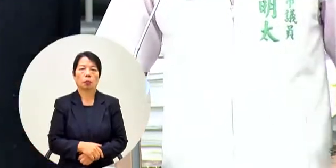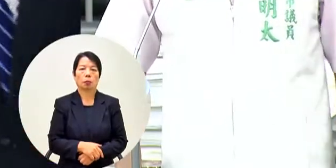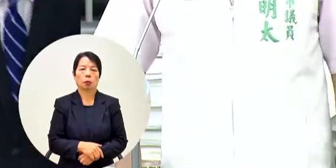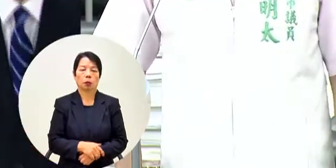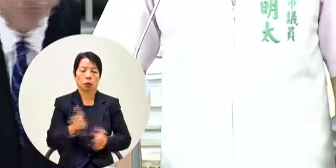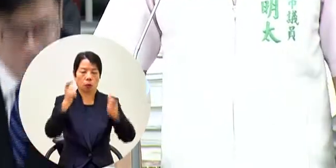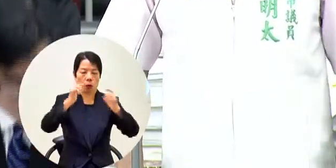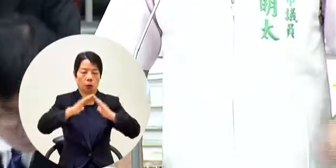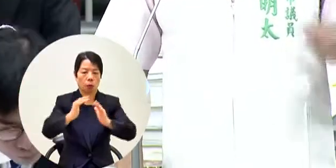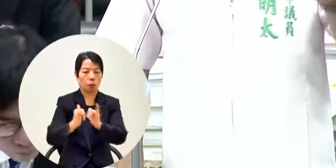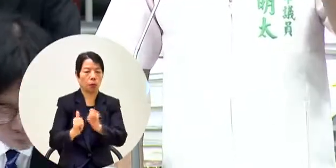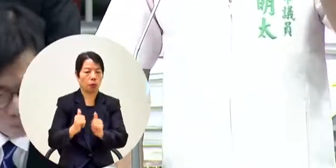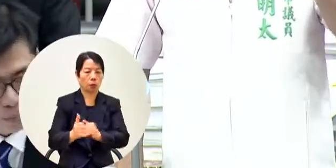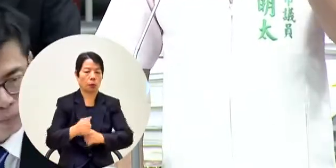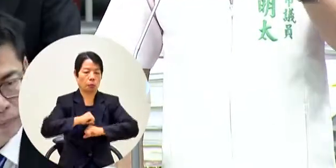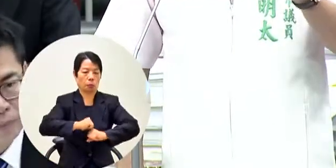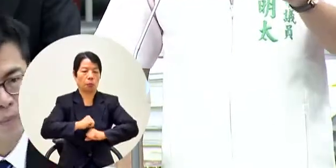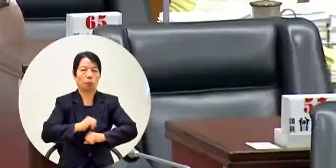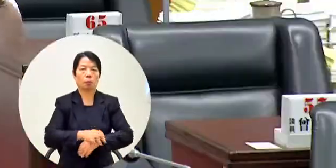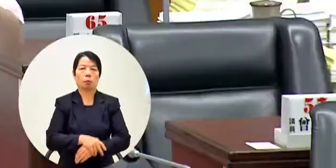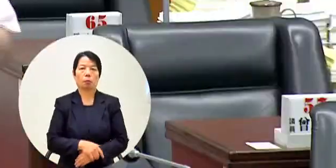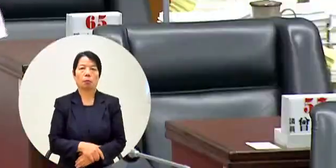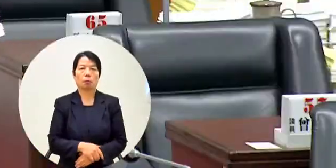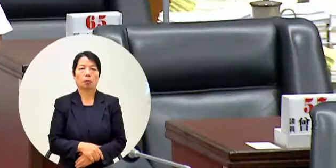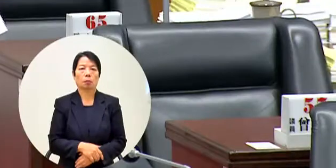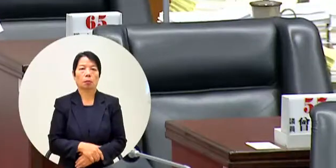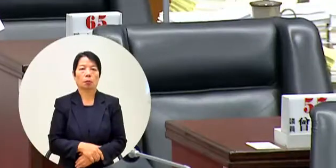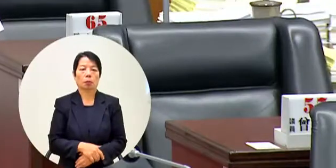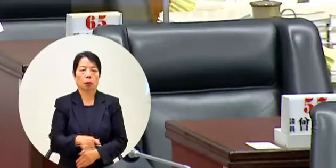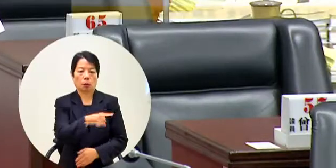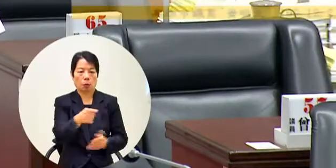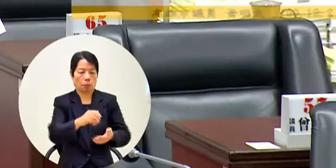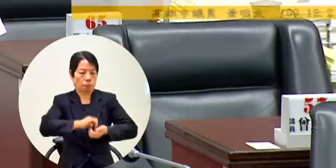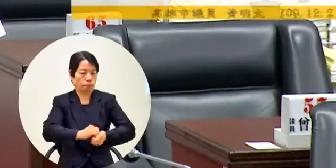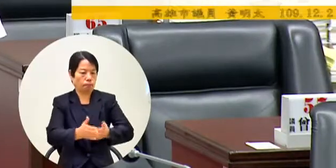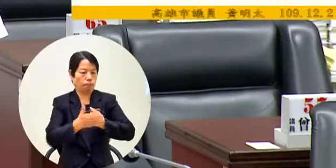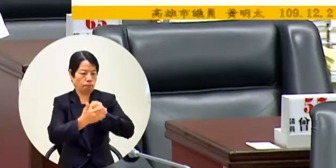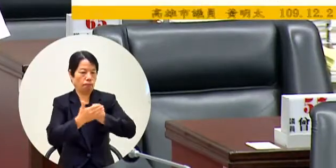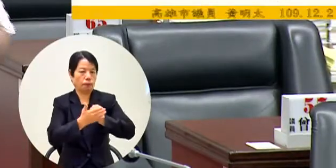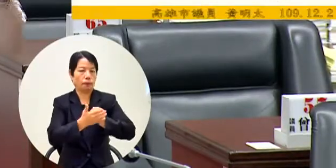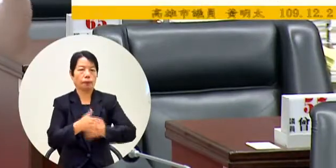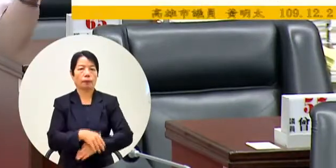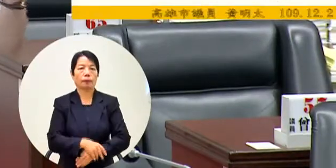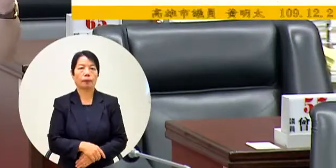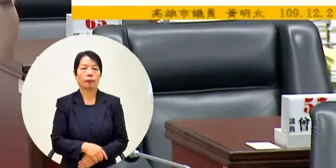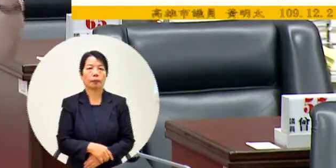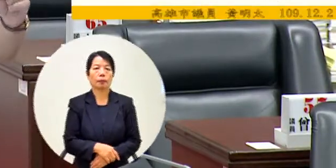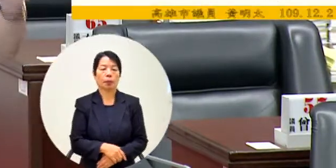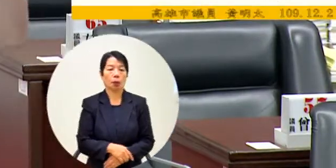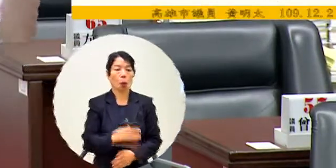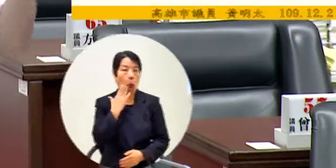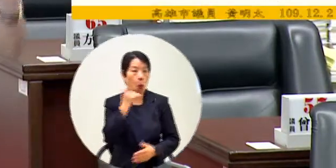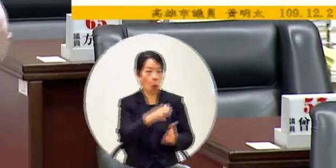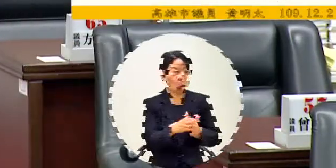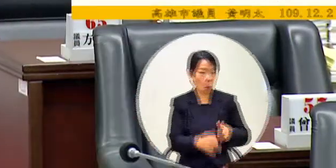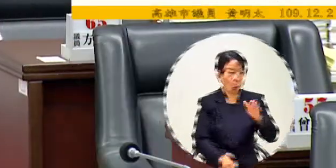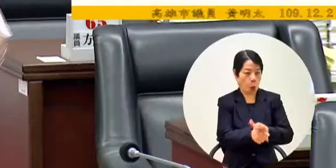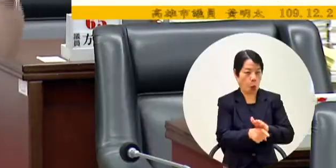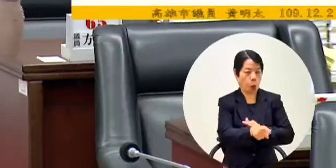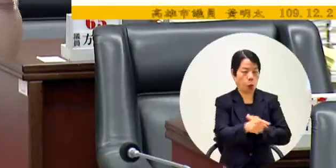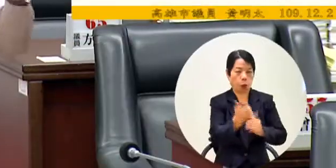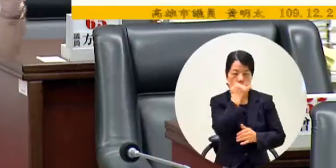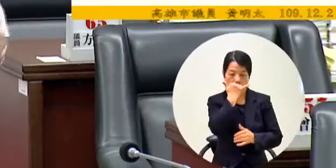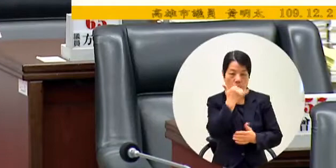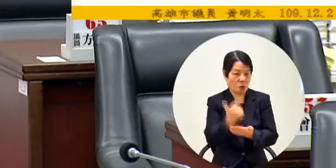雄市民的健康，我们要好好的给他顾好，啊，哦，不合格的猪肉绝对袂当入去